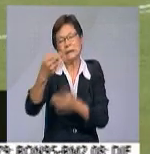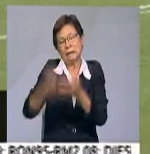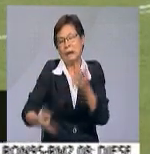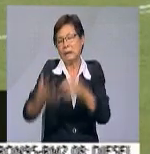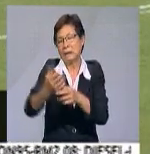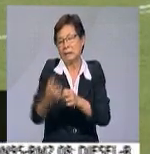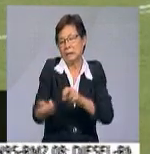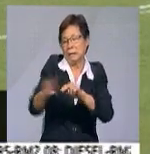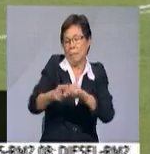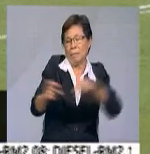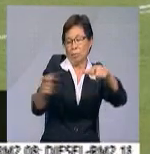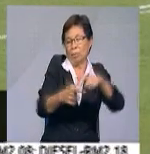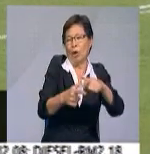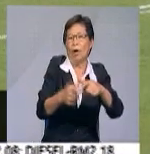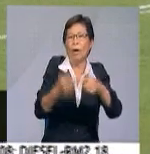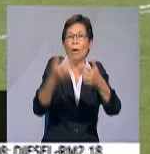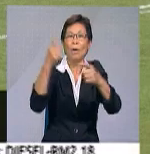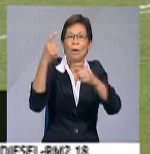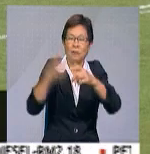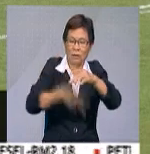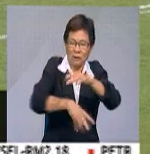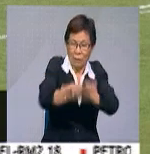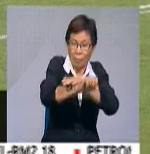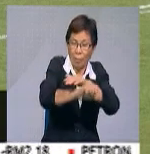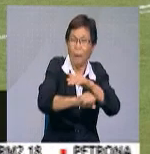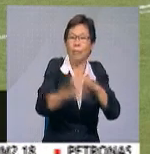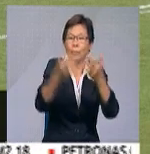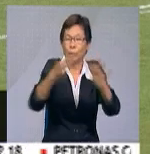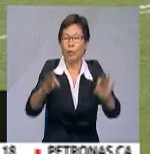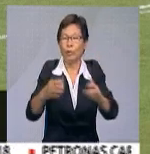menambah jaringan selepas sepakan percumanya tersasar pada minit